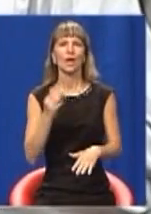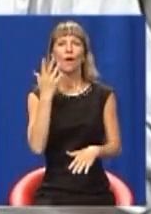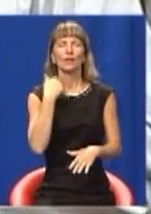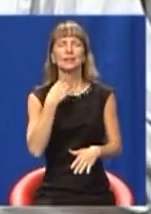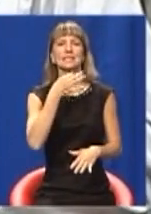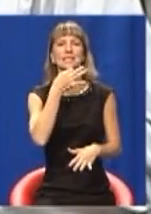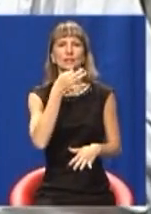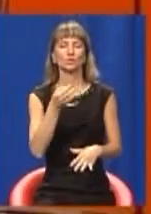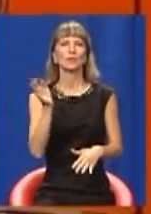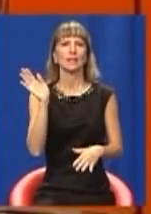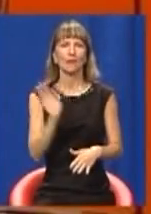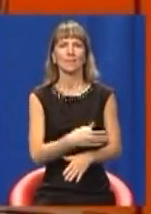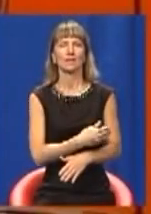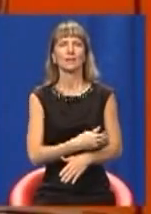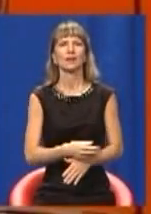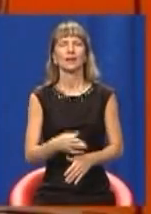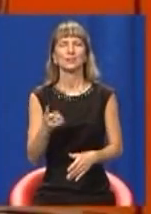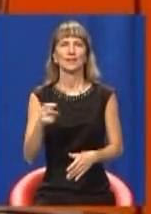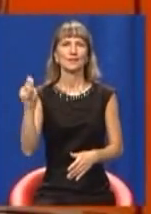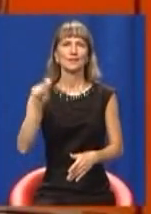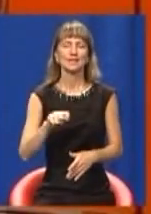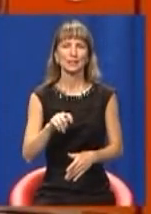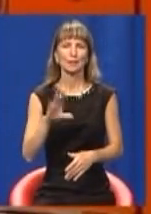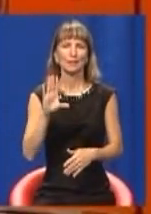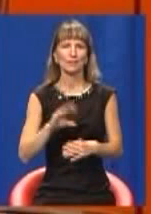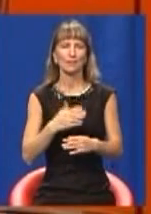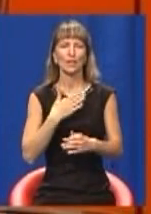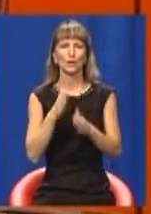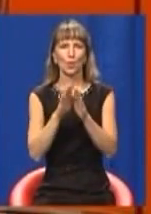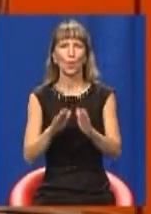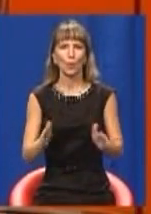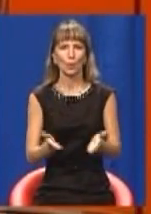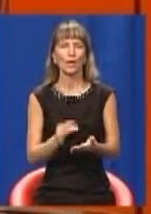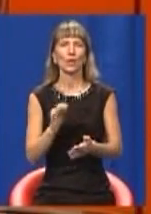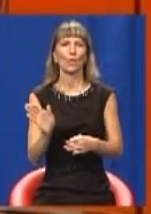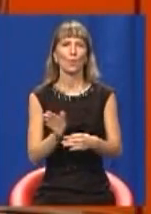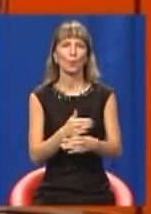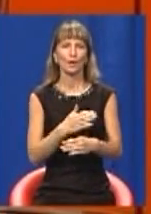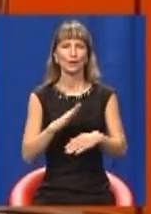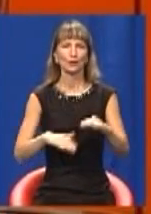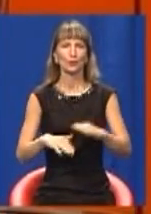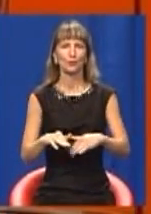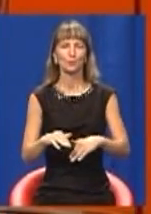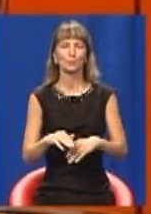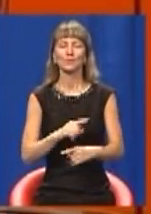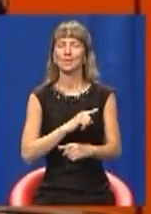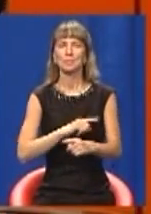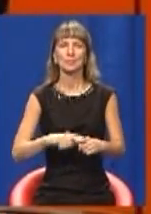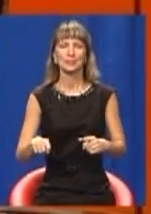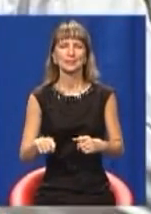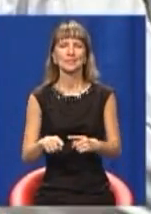скажу «давай», высыпать всю марганцовку в нашу колбу и убрать руку. Быстро.